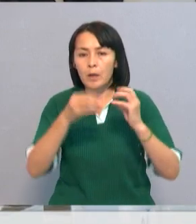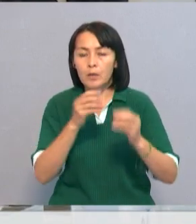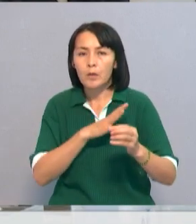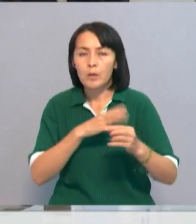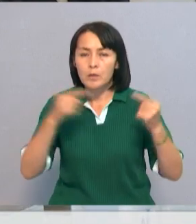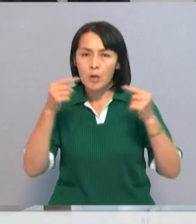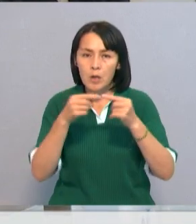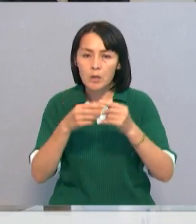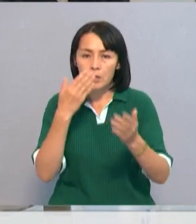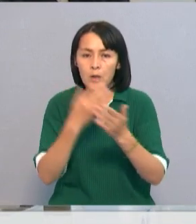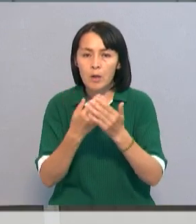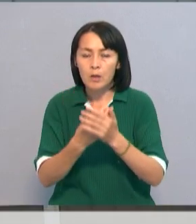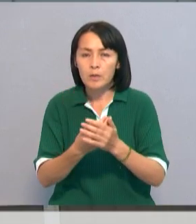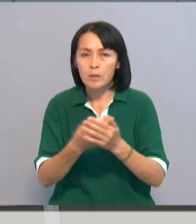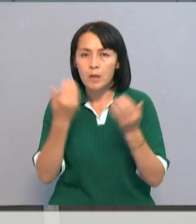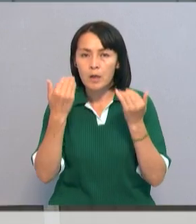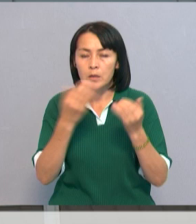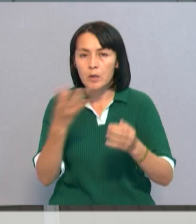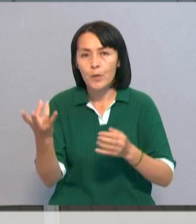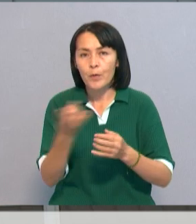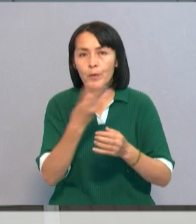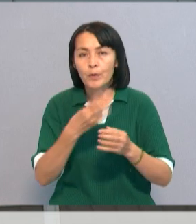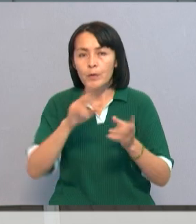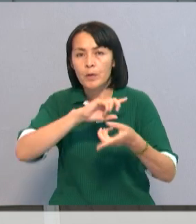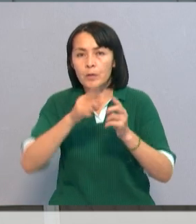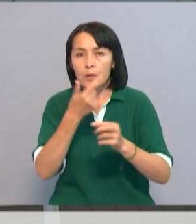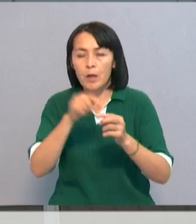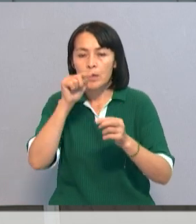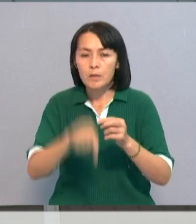подведены соответствующим предложением и требованием о необходимости исправить